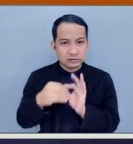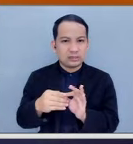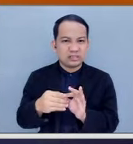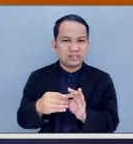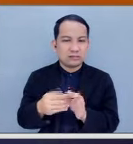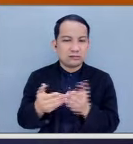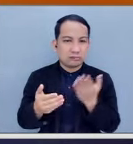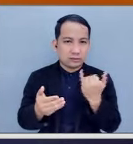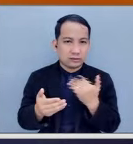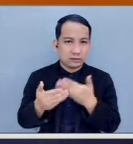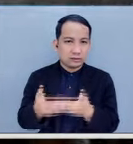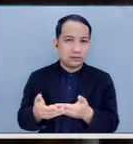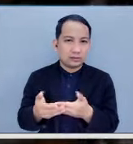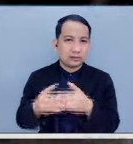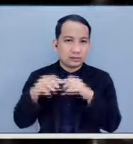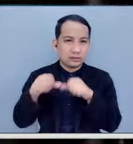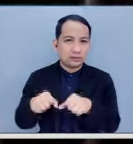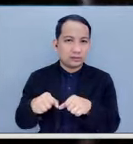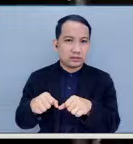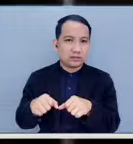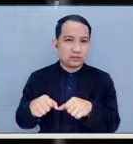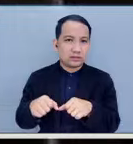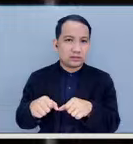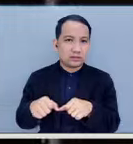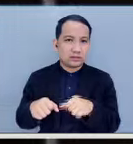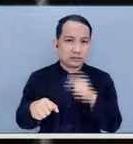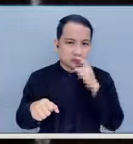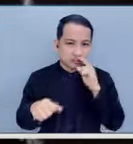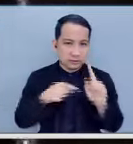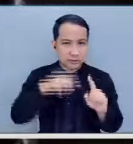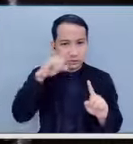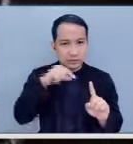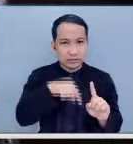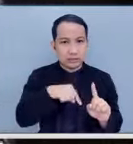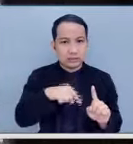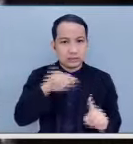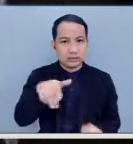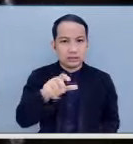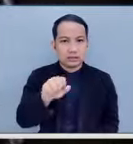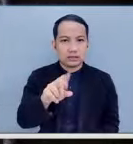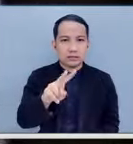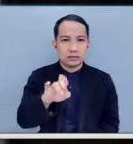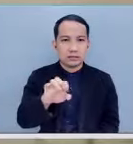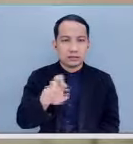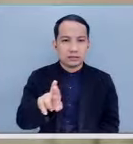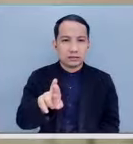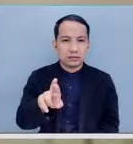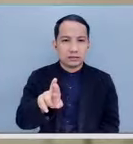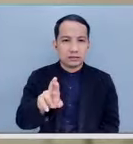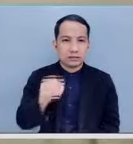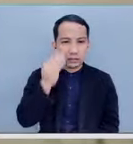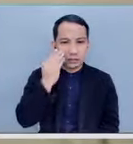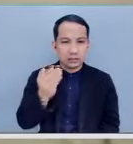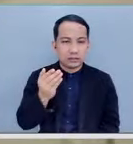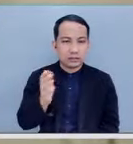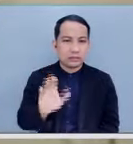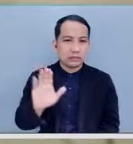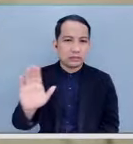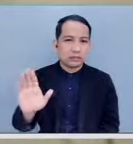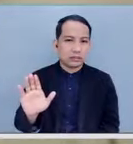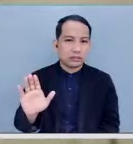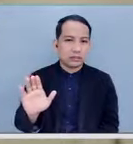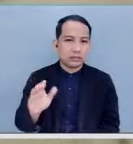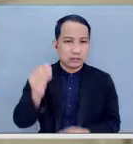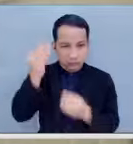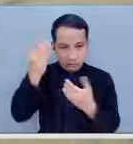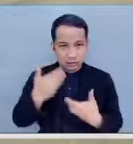sa kasong attempted murder. Kinilala ang suspect na si Juancho Vere, 33 anyos. Nakatanggap umano